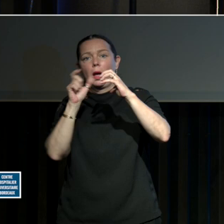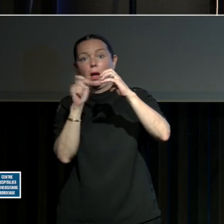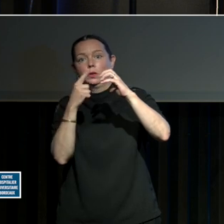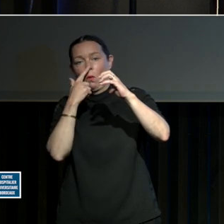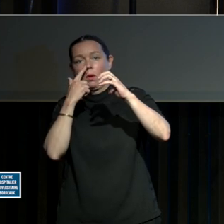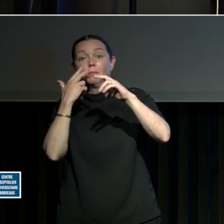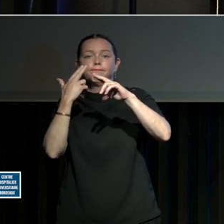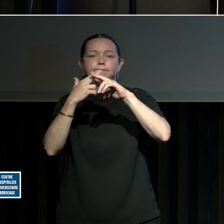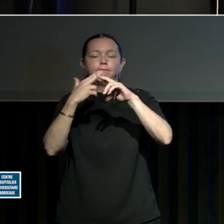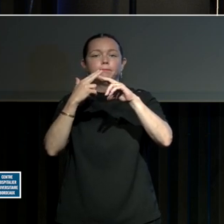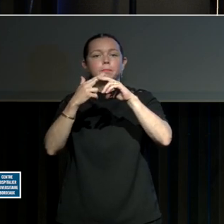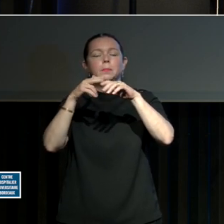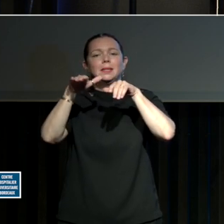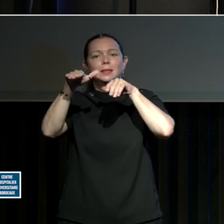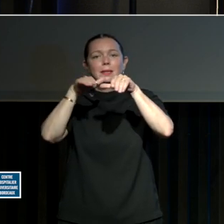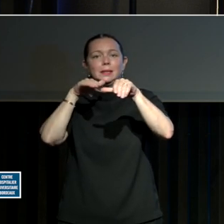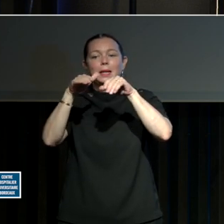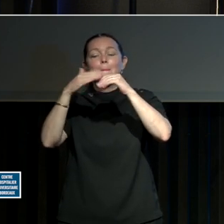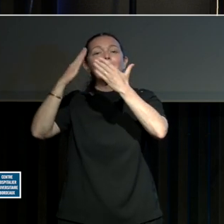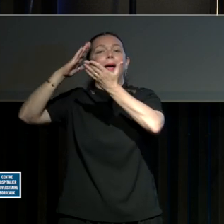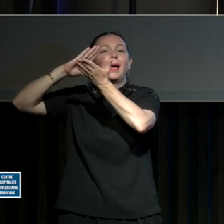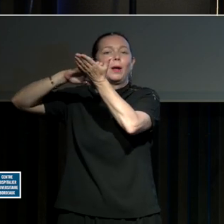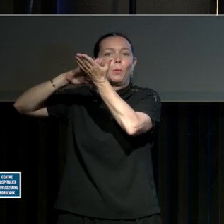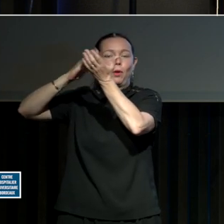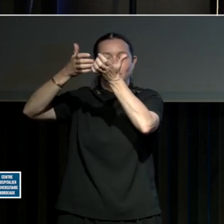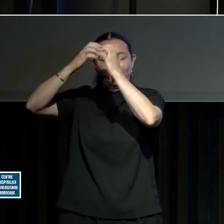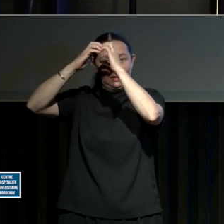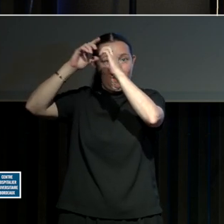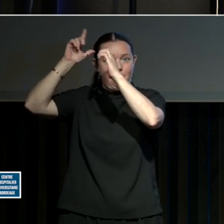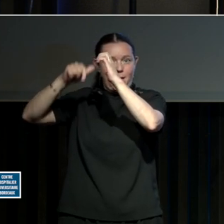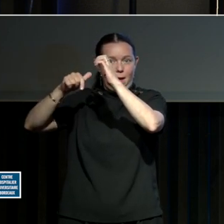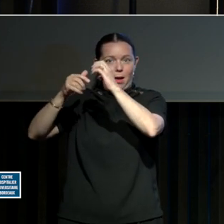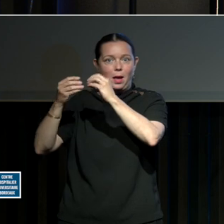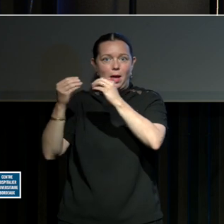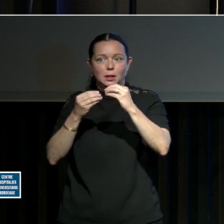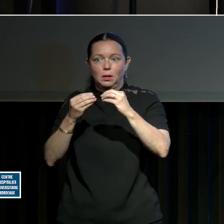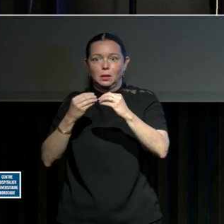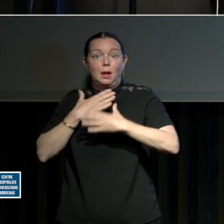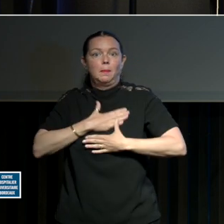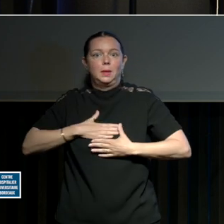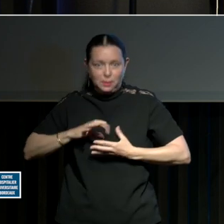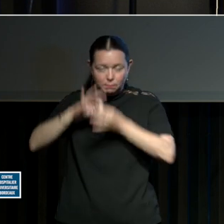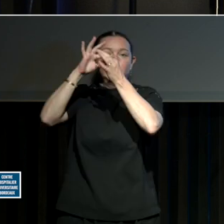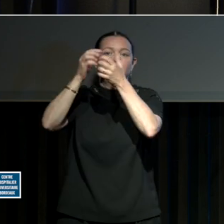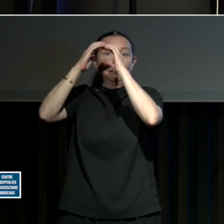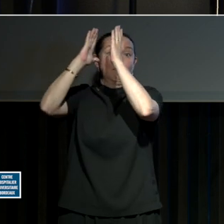qu'on désigne sous le terme de système de récompense et qui sont impliqués dans l'expérience de plaisir et sa régulation.